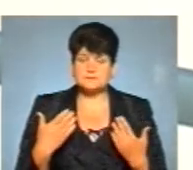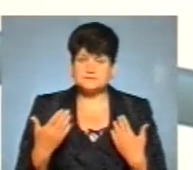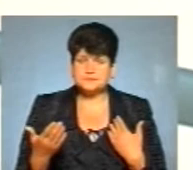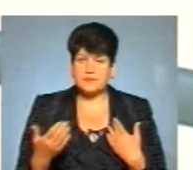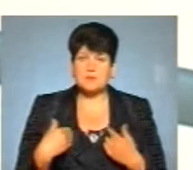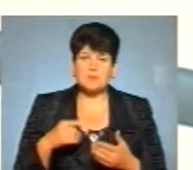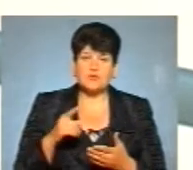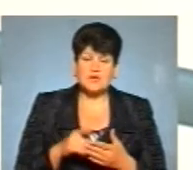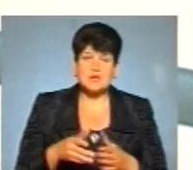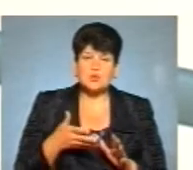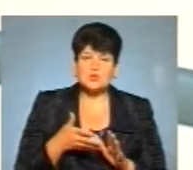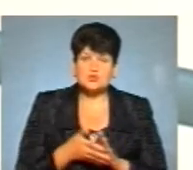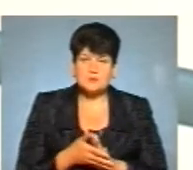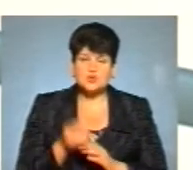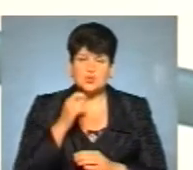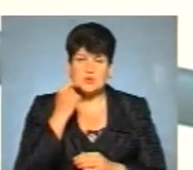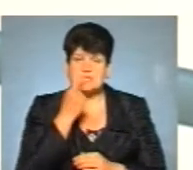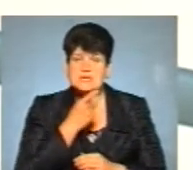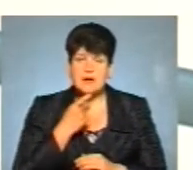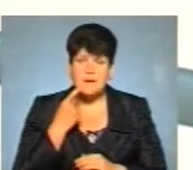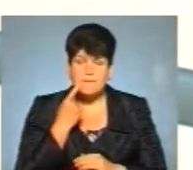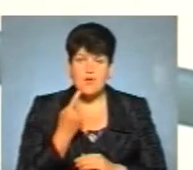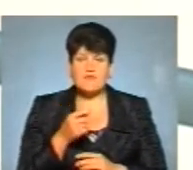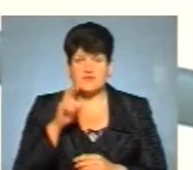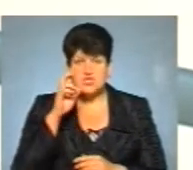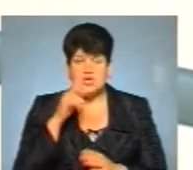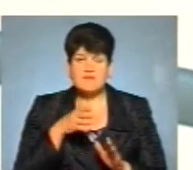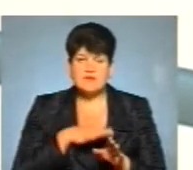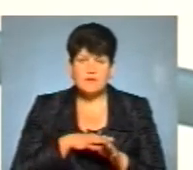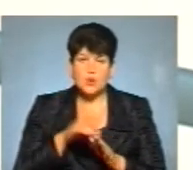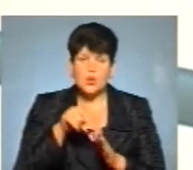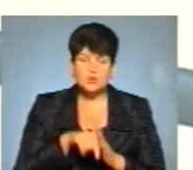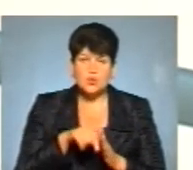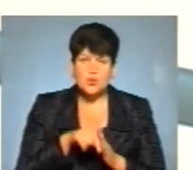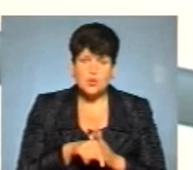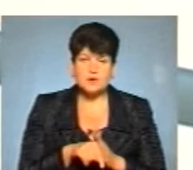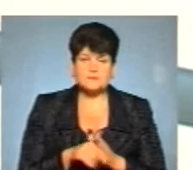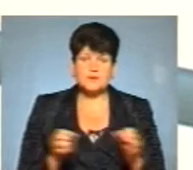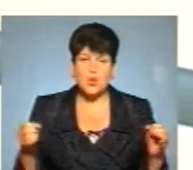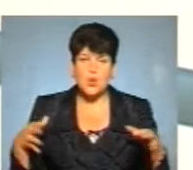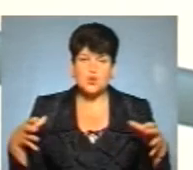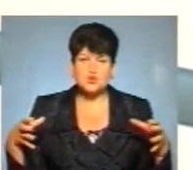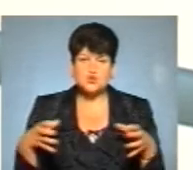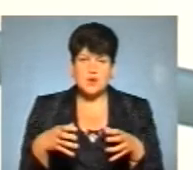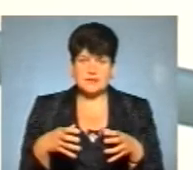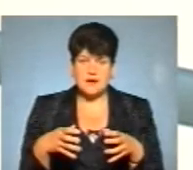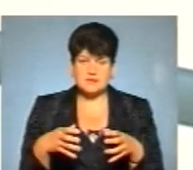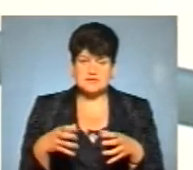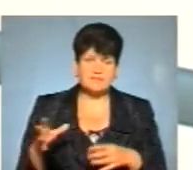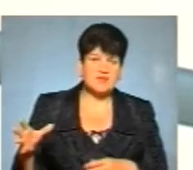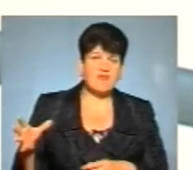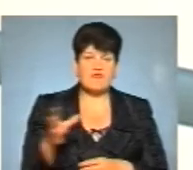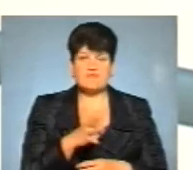повинні розуміти, що українська мова в державі виконує і роль консолідації всіх,